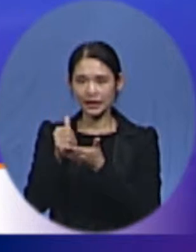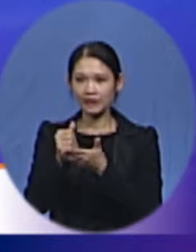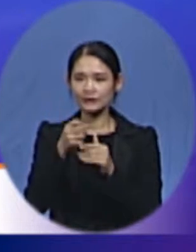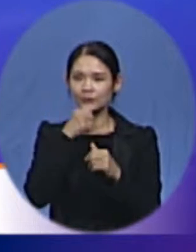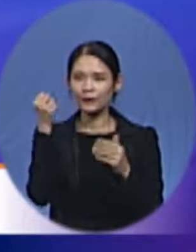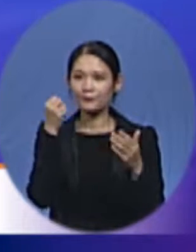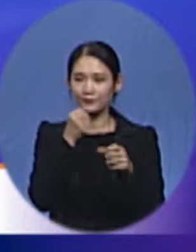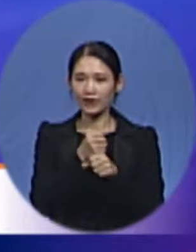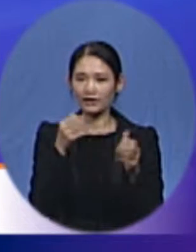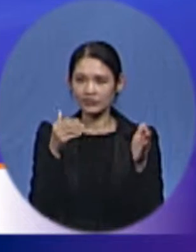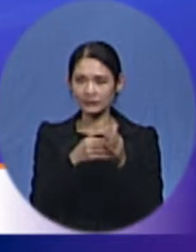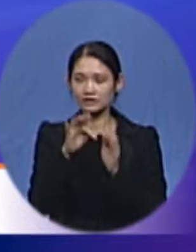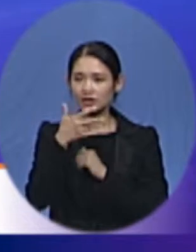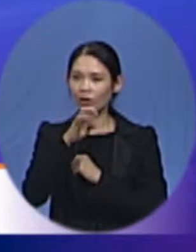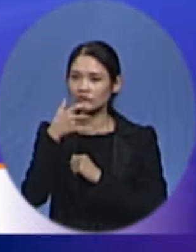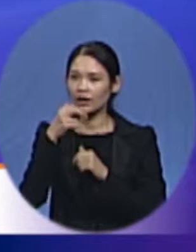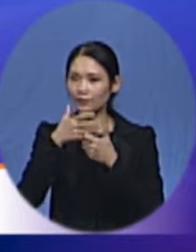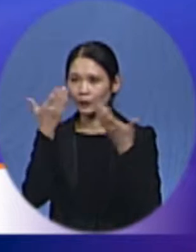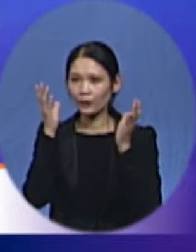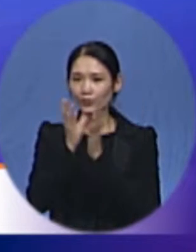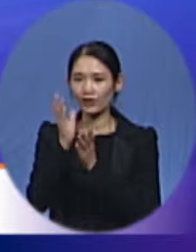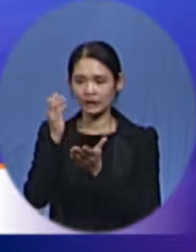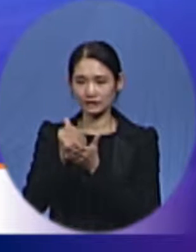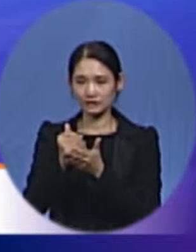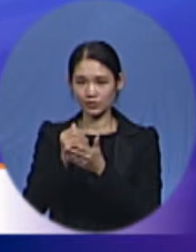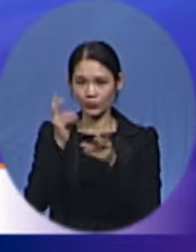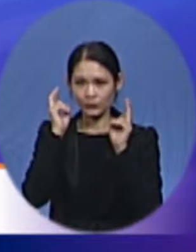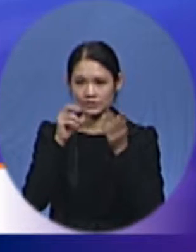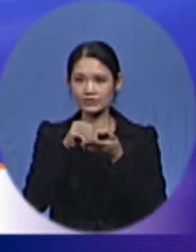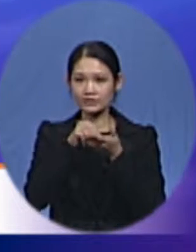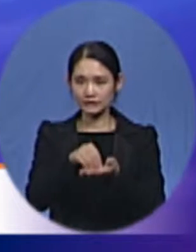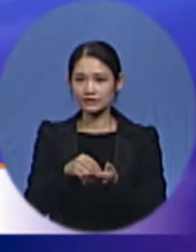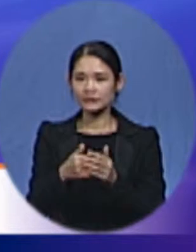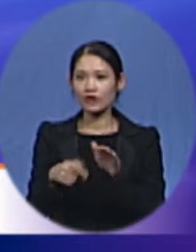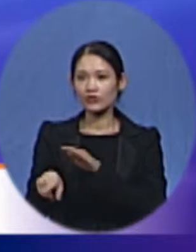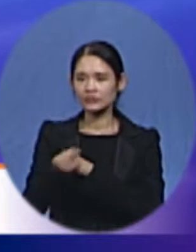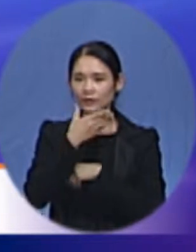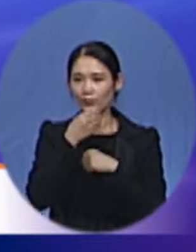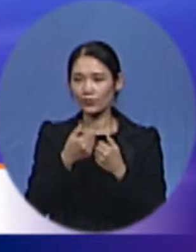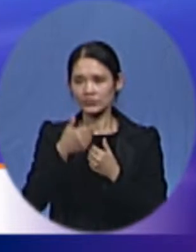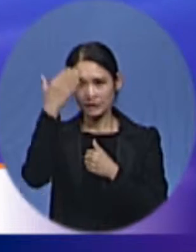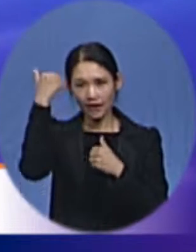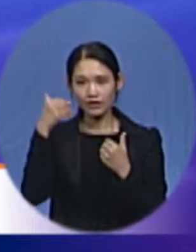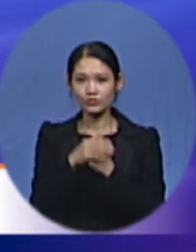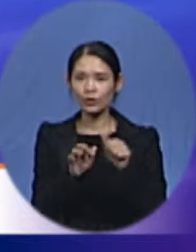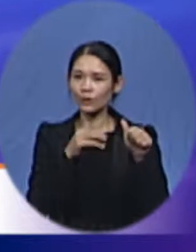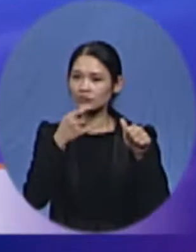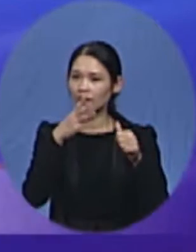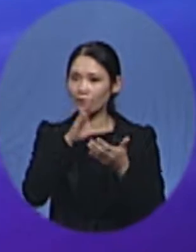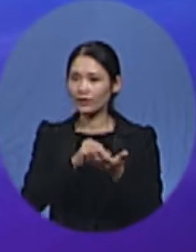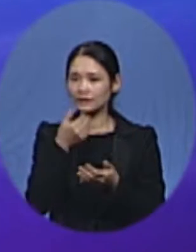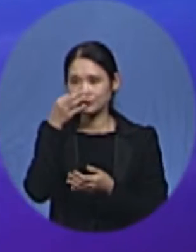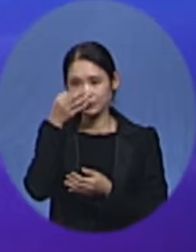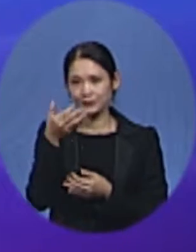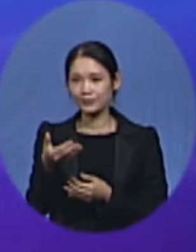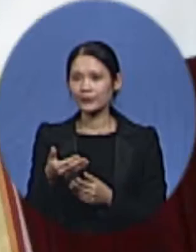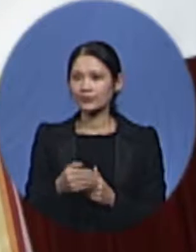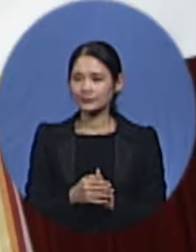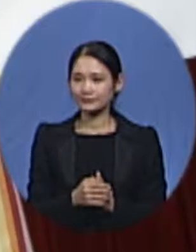새로이 취임한 서상목 회장은 취임식에서 선진 복지한국 5대 과제를 제시했습니다.